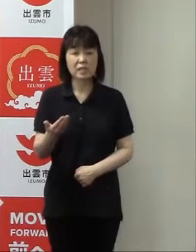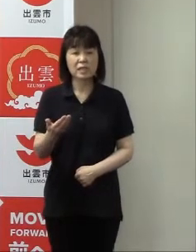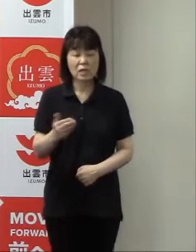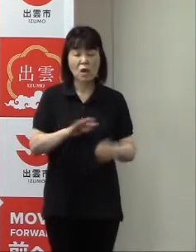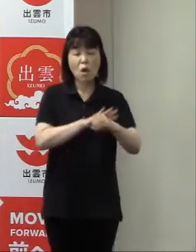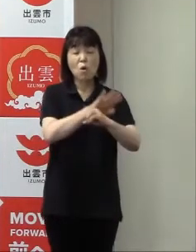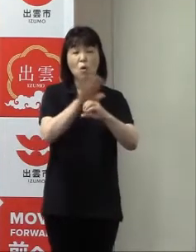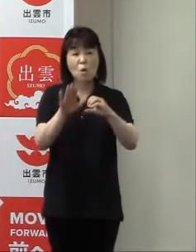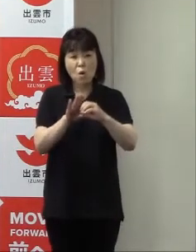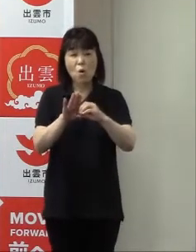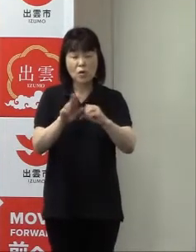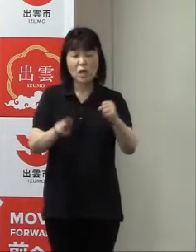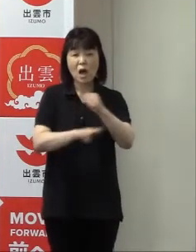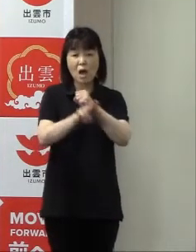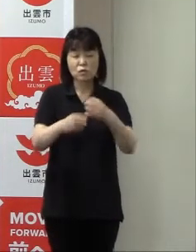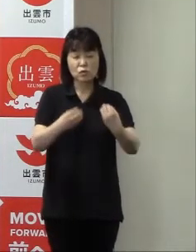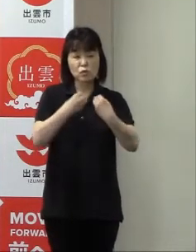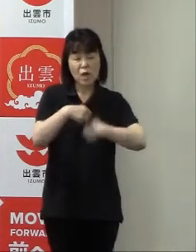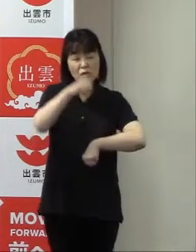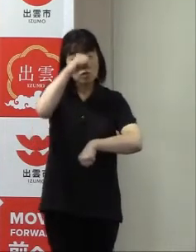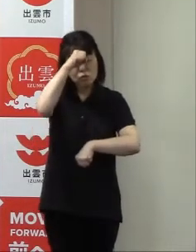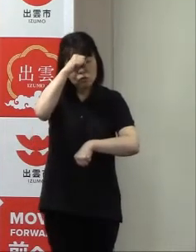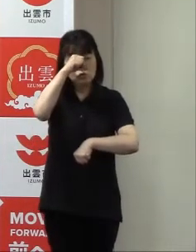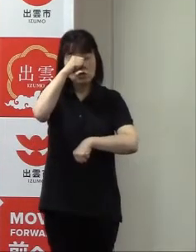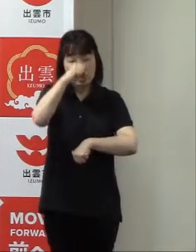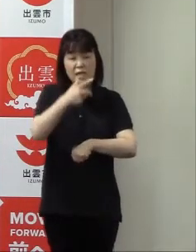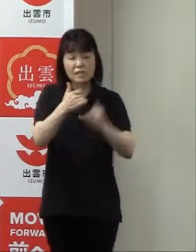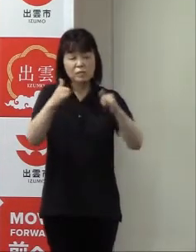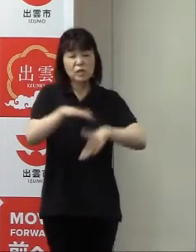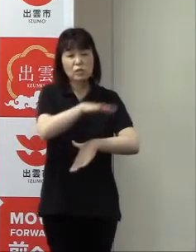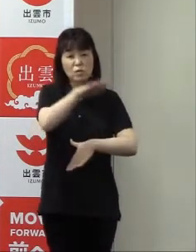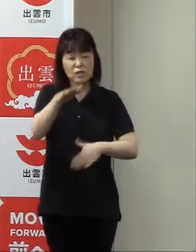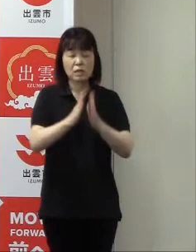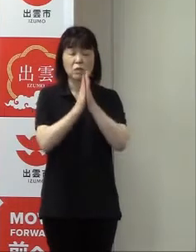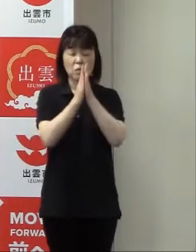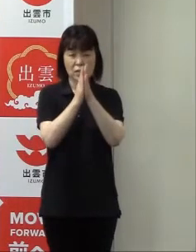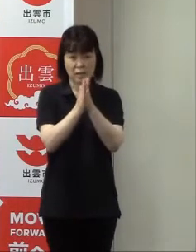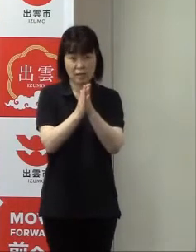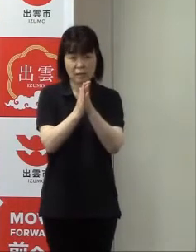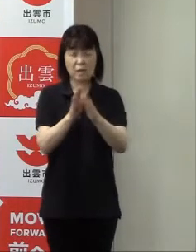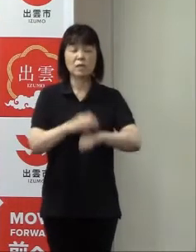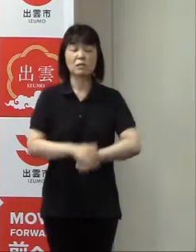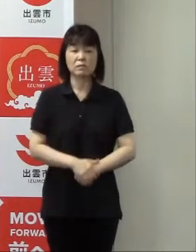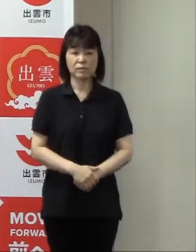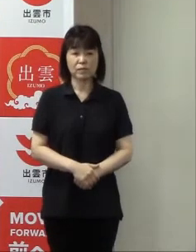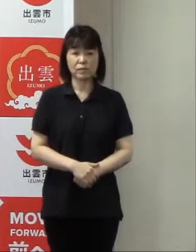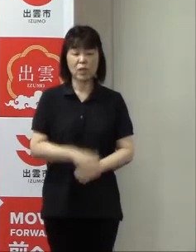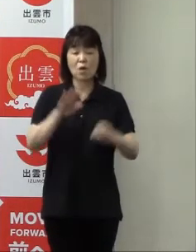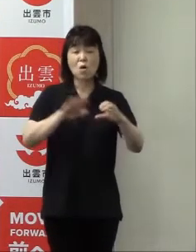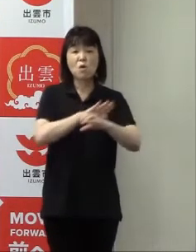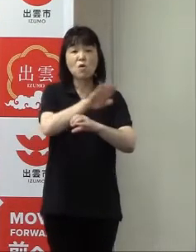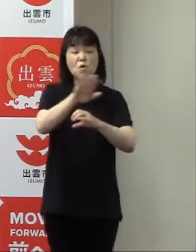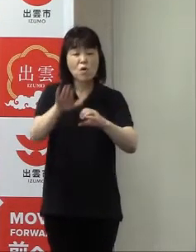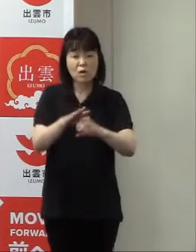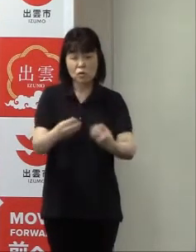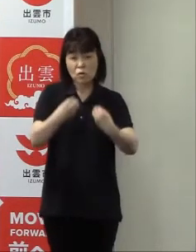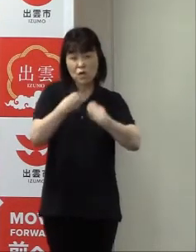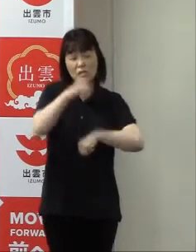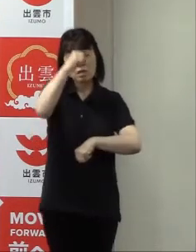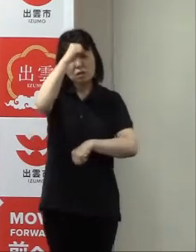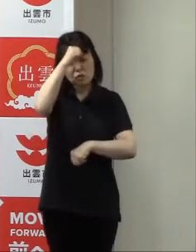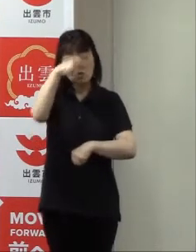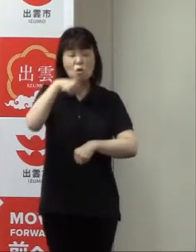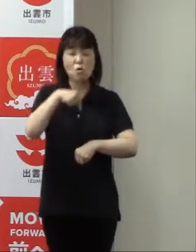ルス感染症について市民の皆様にお願いをさせていただきます。新型コロナウイルス感染症